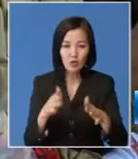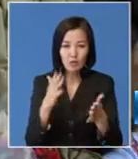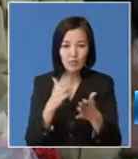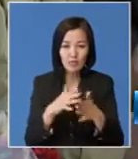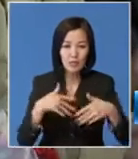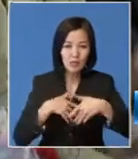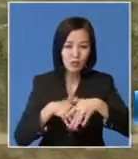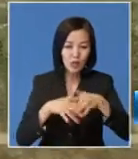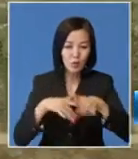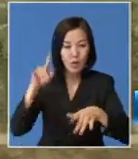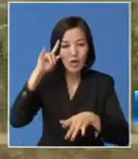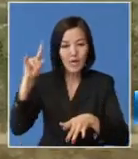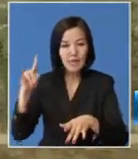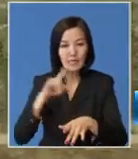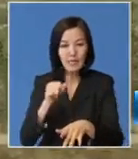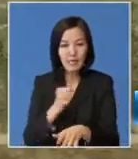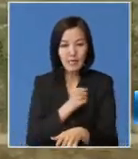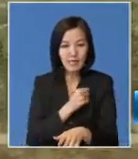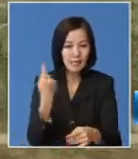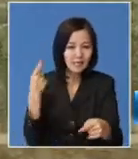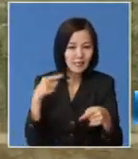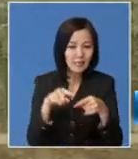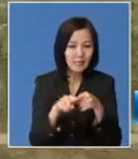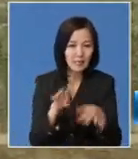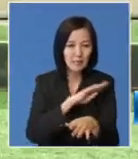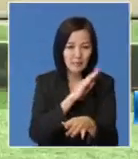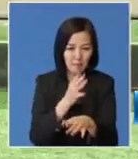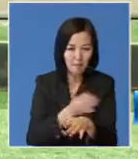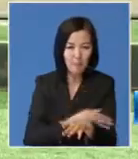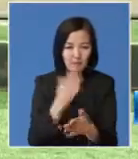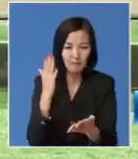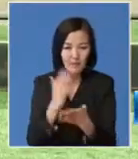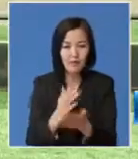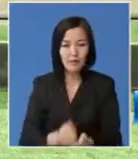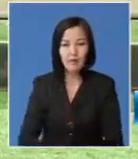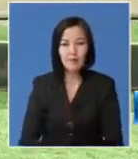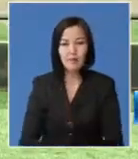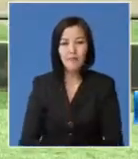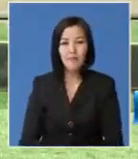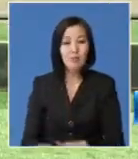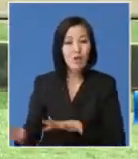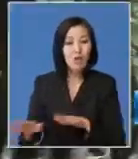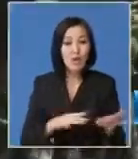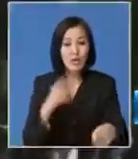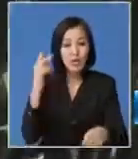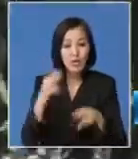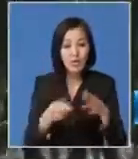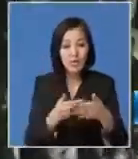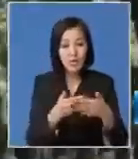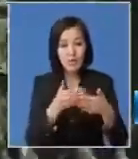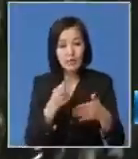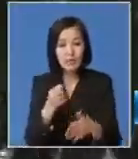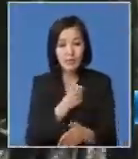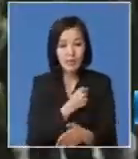арқылы қазақ әскері әлді ме, техникасы теге өрінді ме деген сұрақтарға анық жауап берілді. Ал шара аяқталар тұста сайып қыран